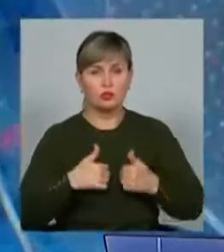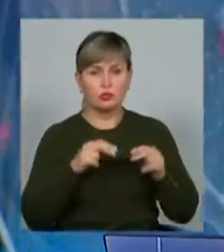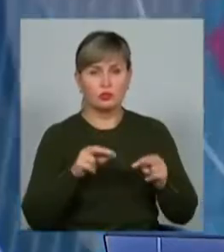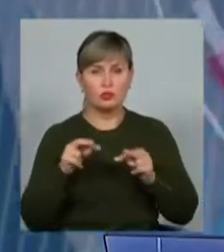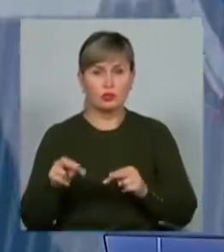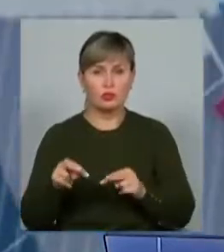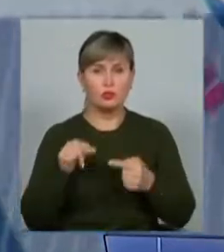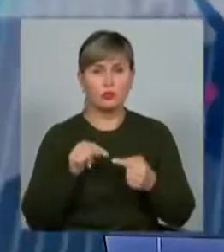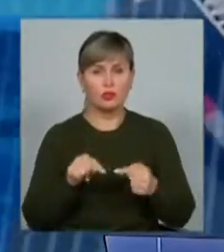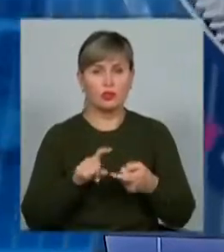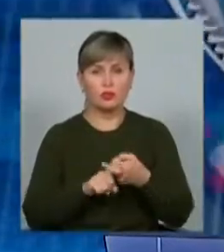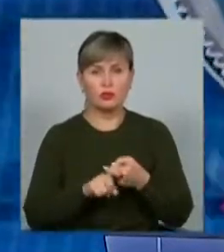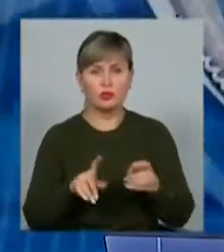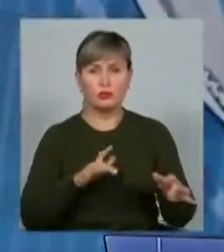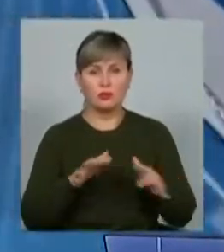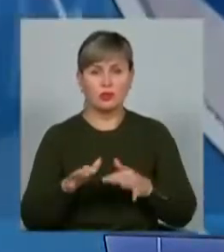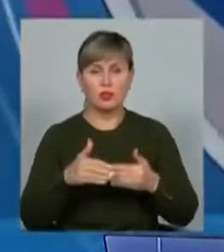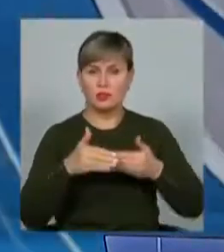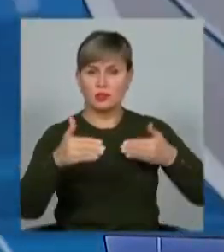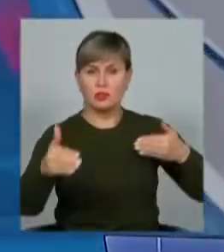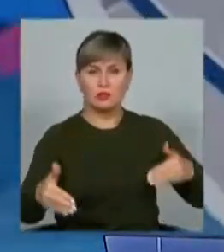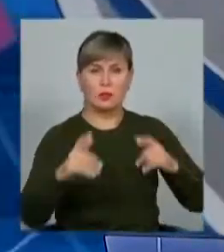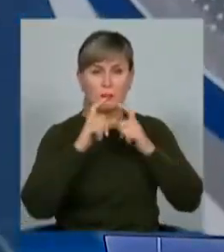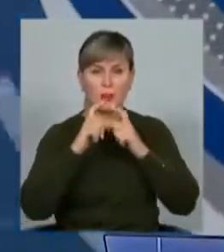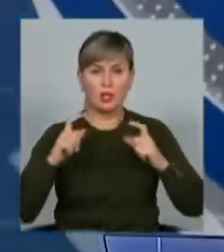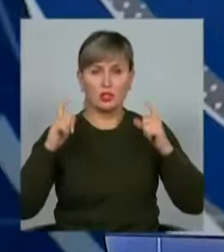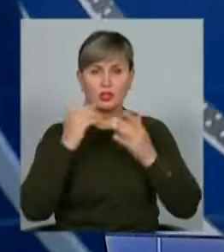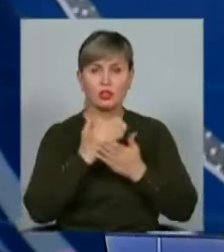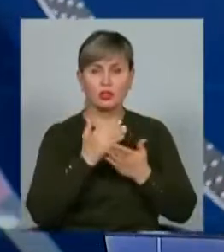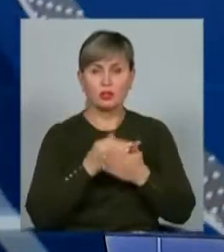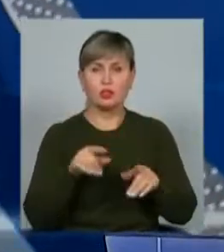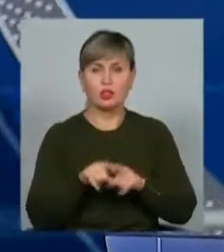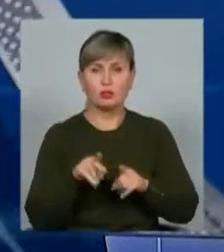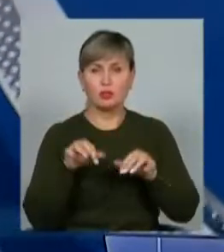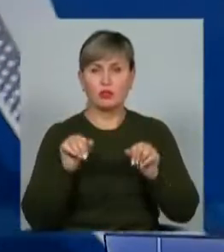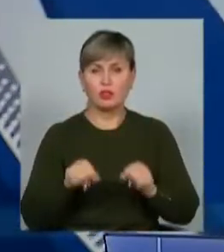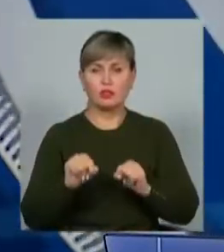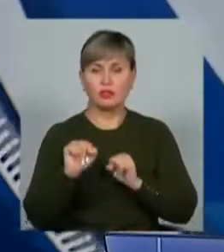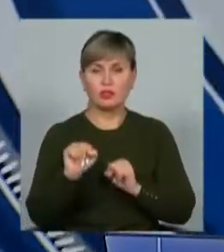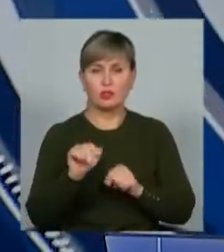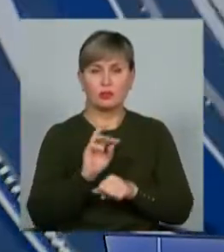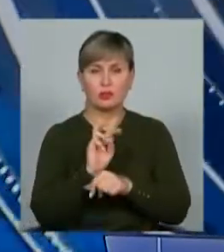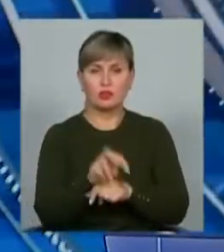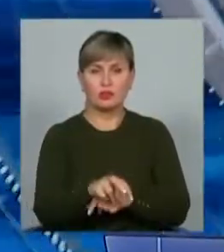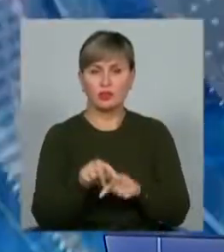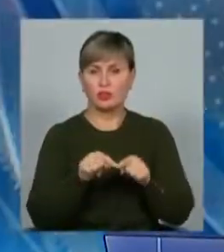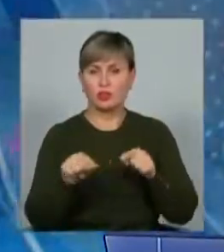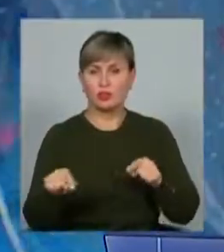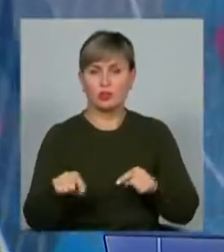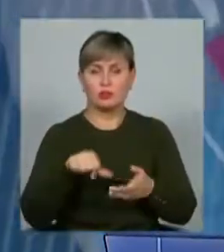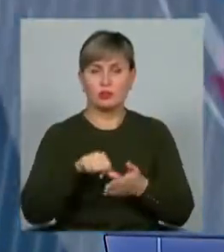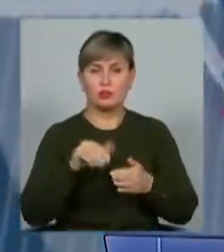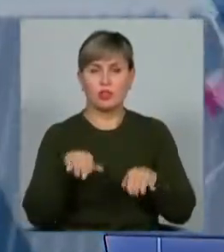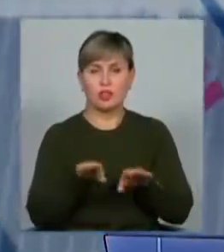соблюдение противоэпидемических мер, социальной дистанции, масочного режима, а также по возможности воздержаться от посещения и длительного пребывания в